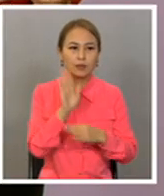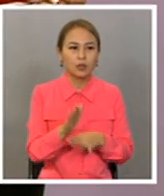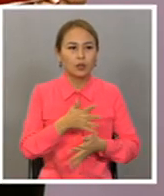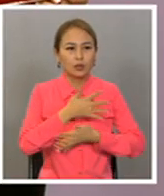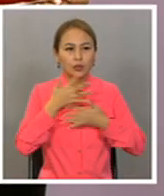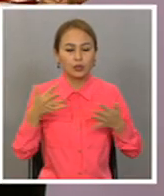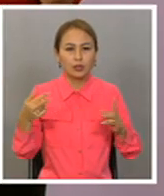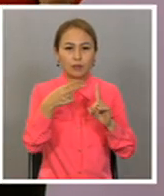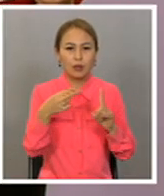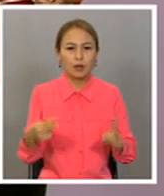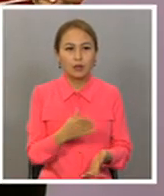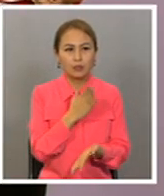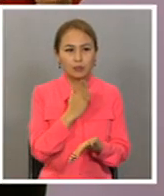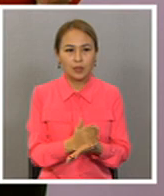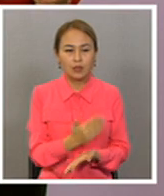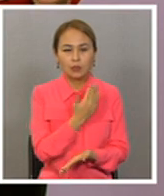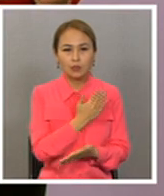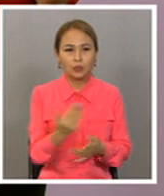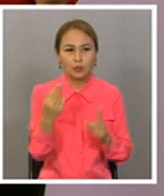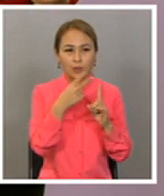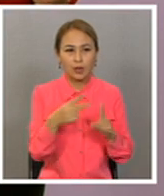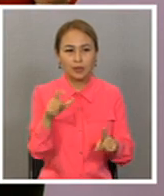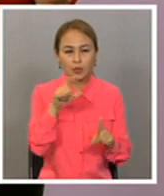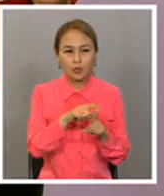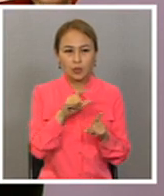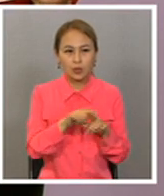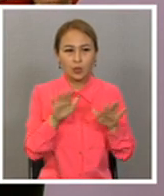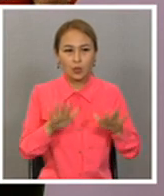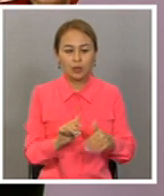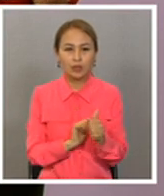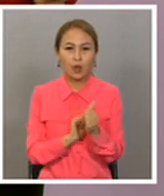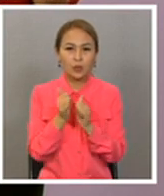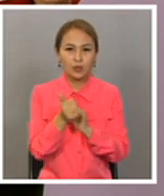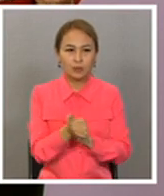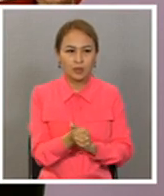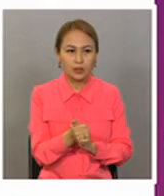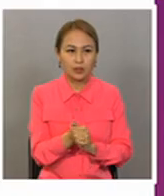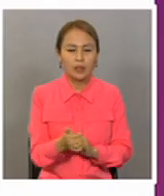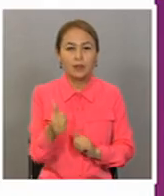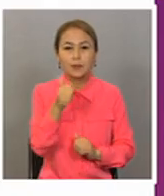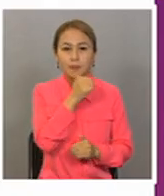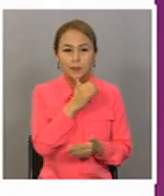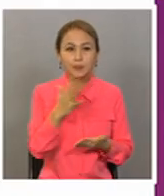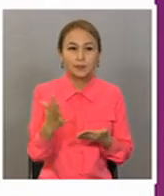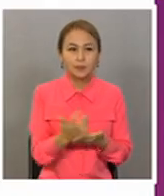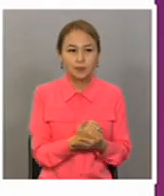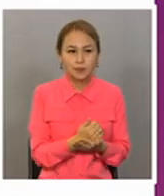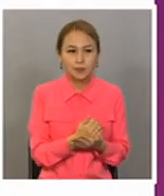мақал берілген. Бұл мақалдағы сөздердің орнына ауысып кеткен. Қане, тауып көріңдерші.